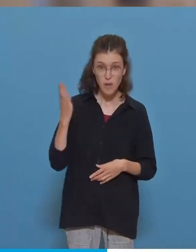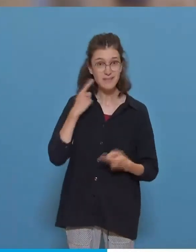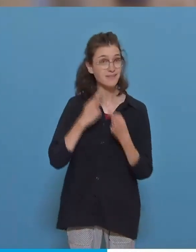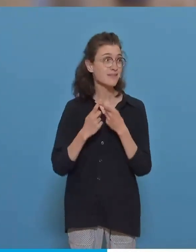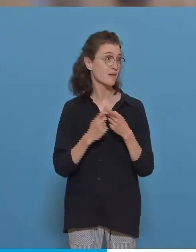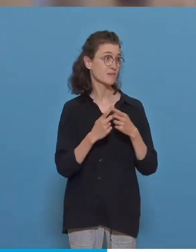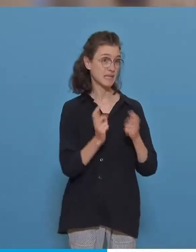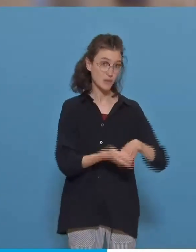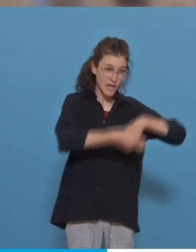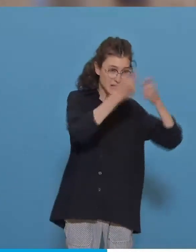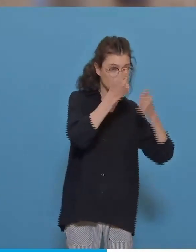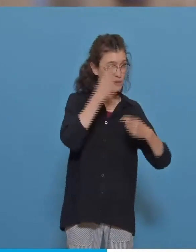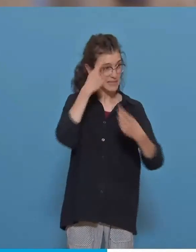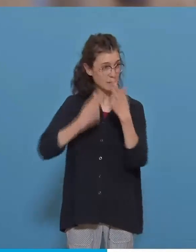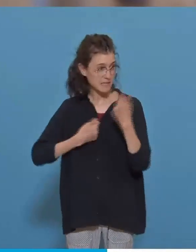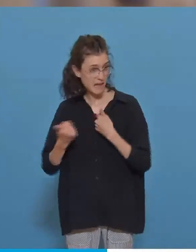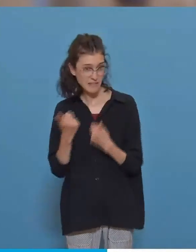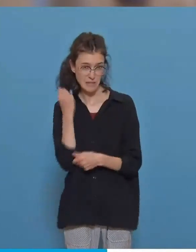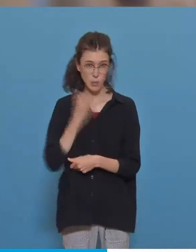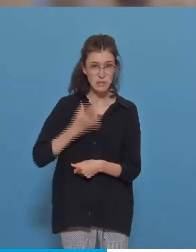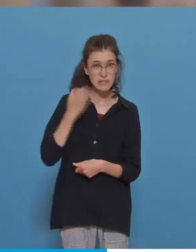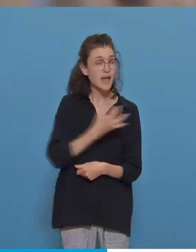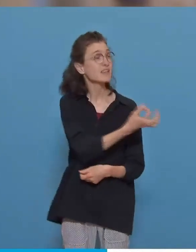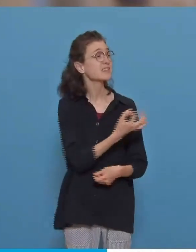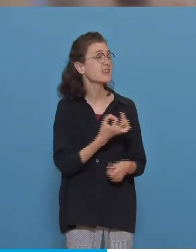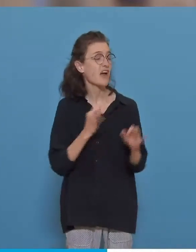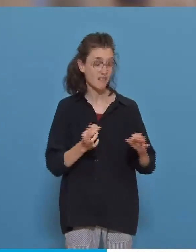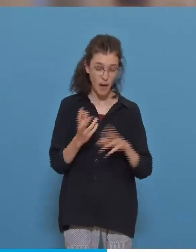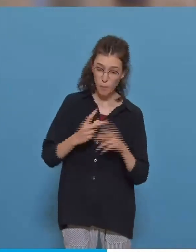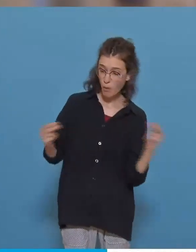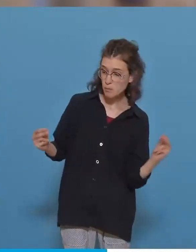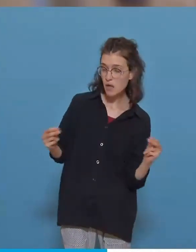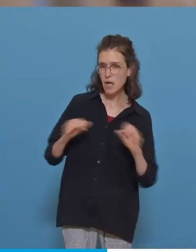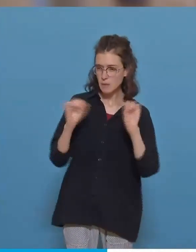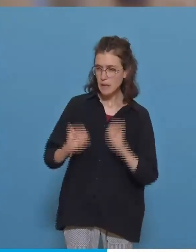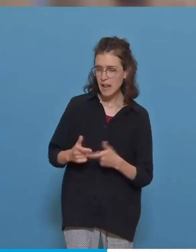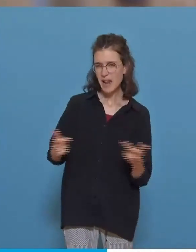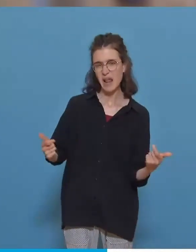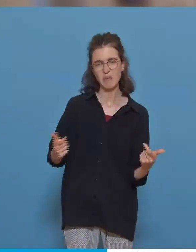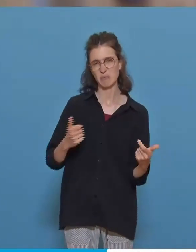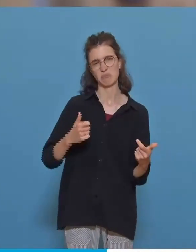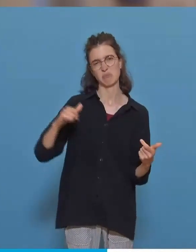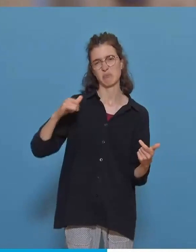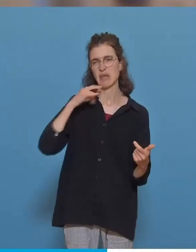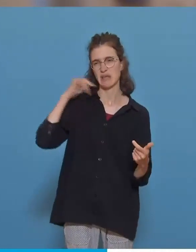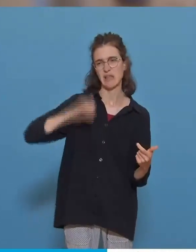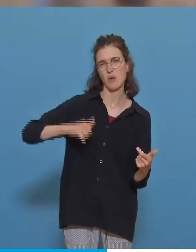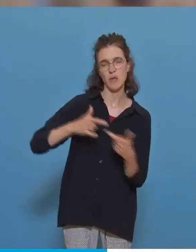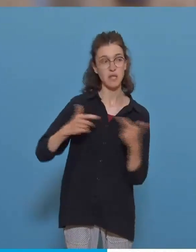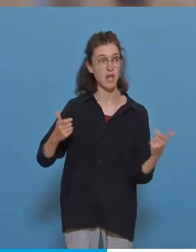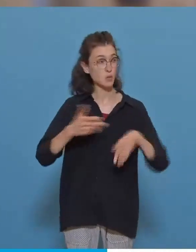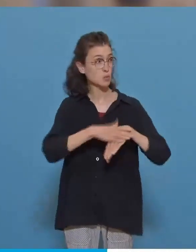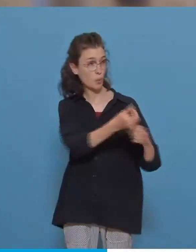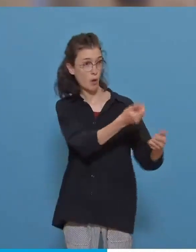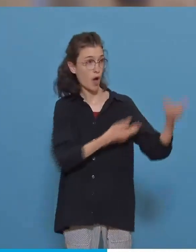du quotidien, vous avez évoqué la question de la propreté. La réalité, c'est que vous n'avez pas le début de l'once d'une proposition en la